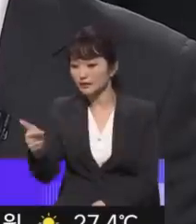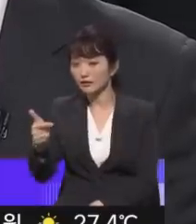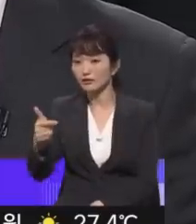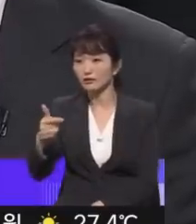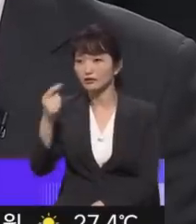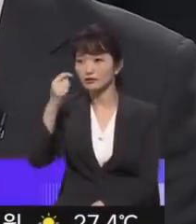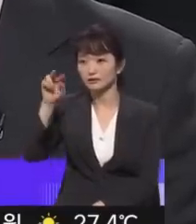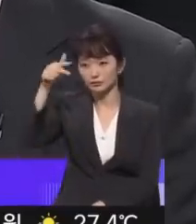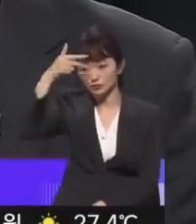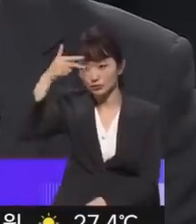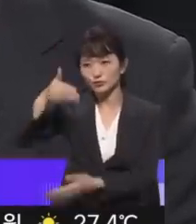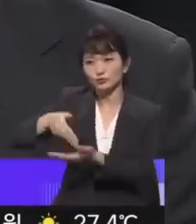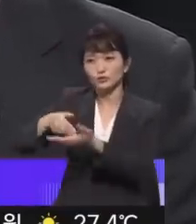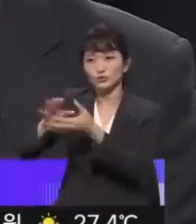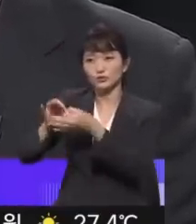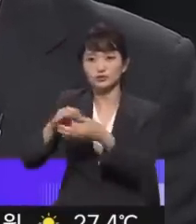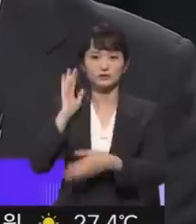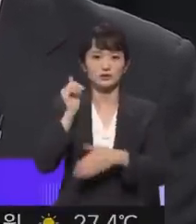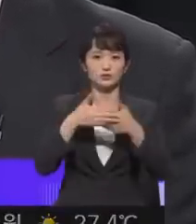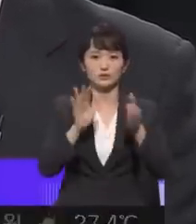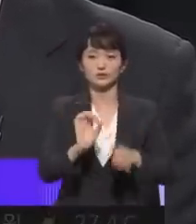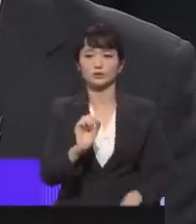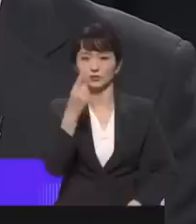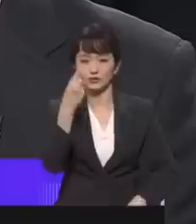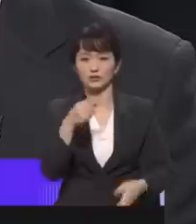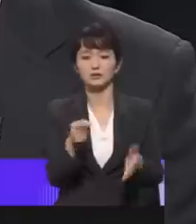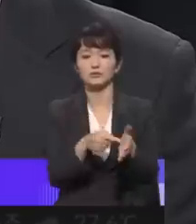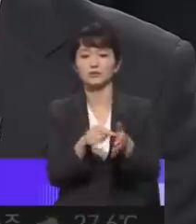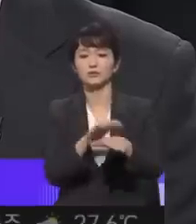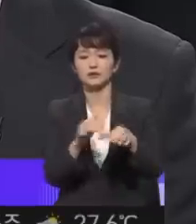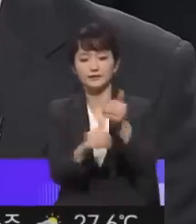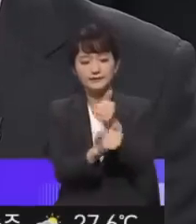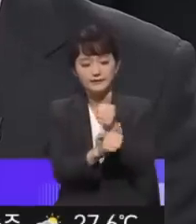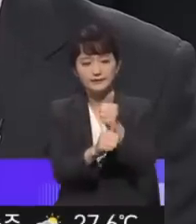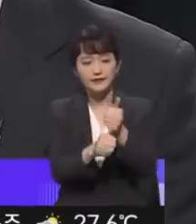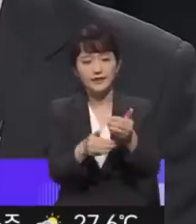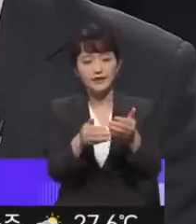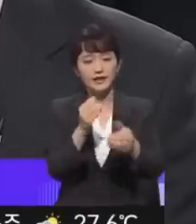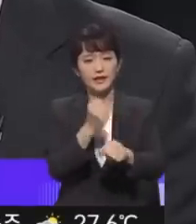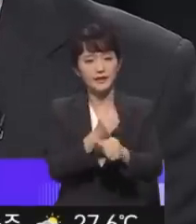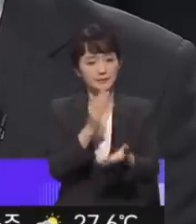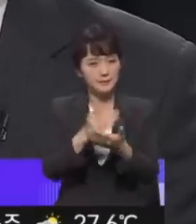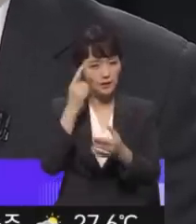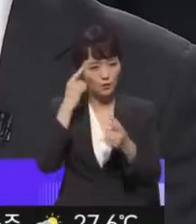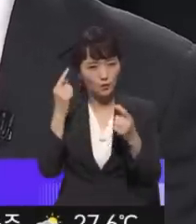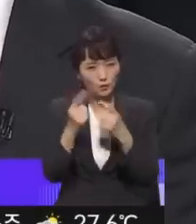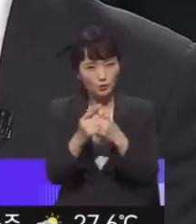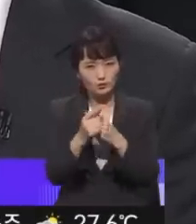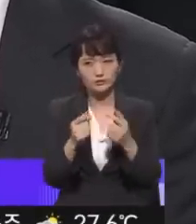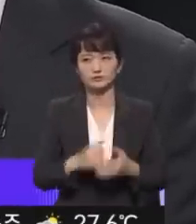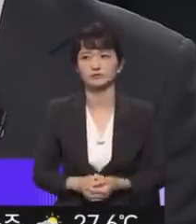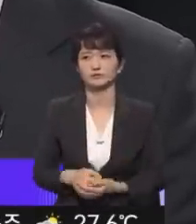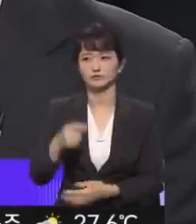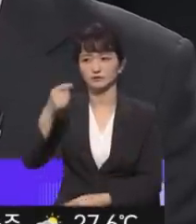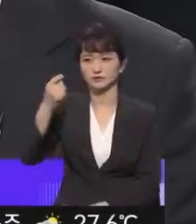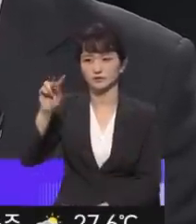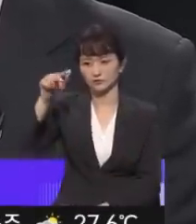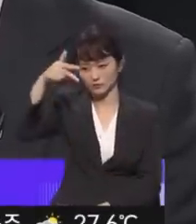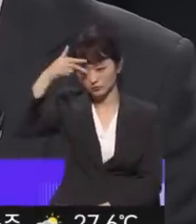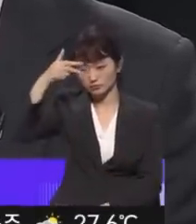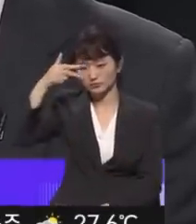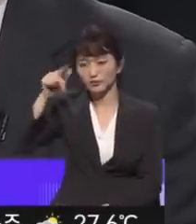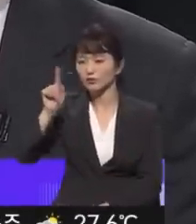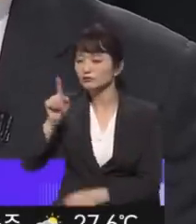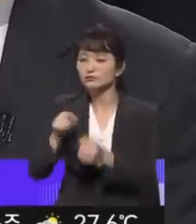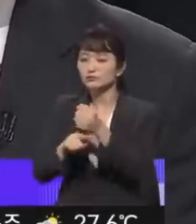통해서 대통령실 발로 bd 의 구성을 고민하고 있다는 보도가 나왔고요 tv 조선이 아무 없는 얘기를 하지 않았을